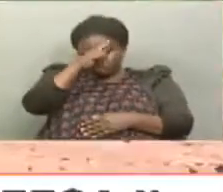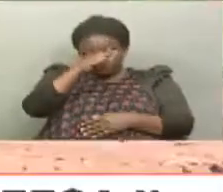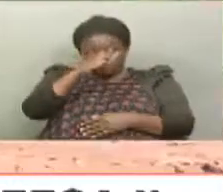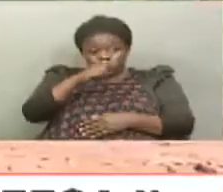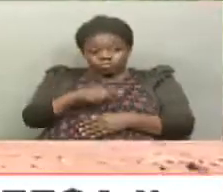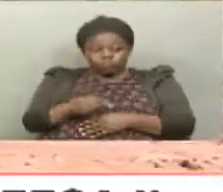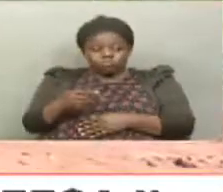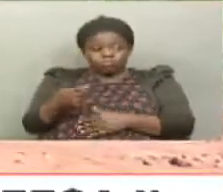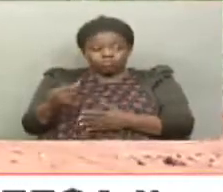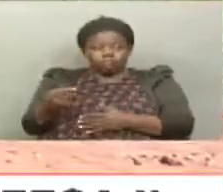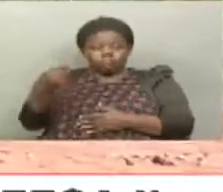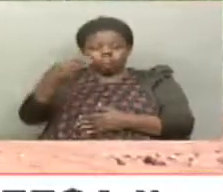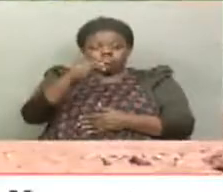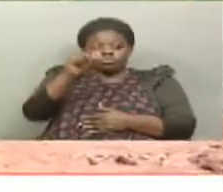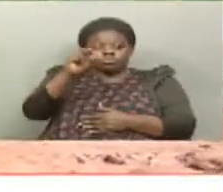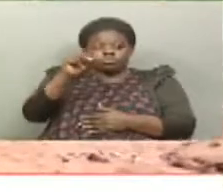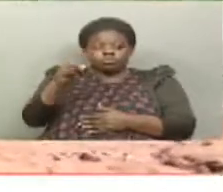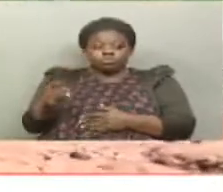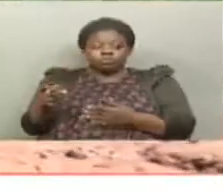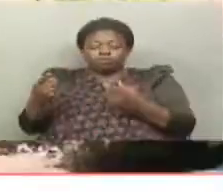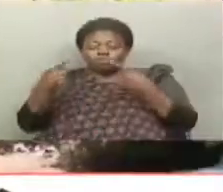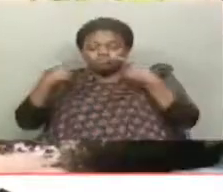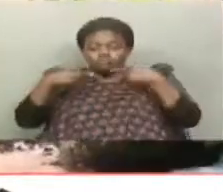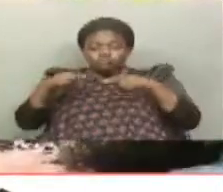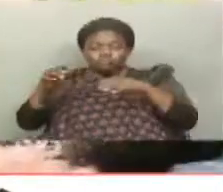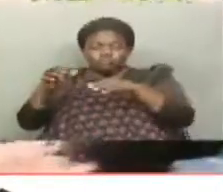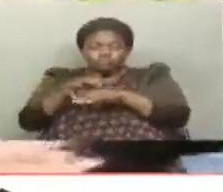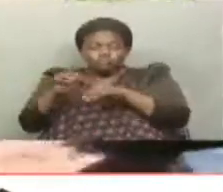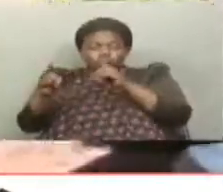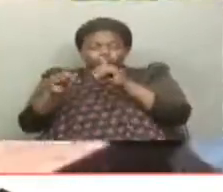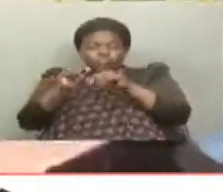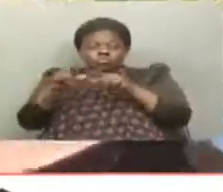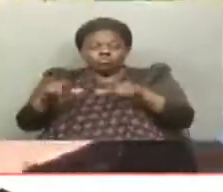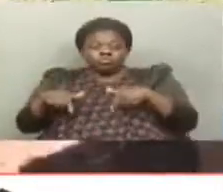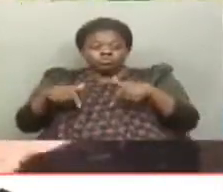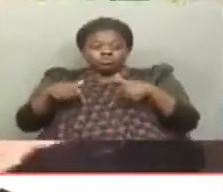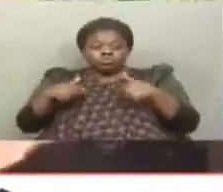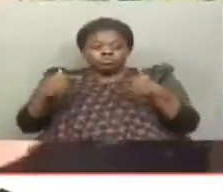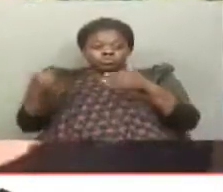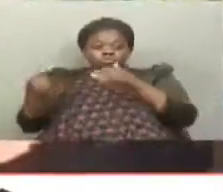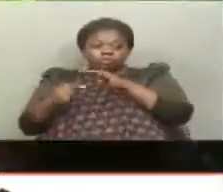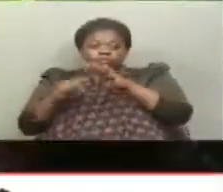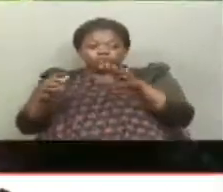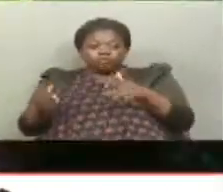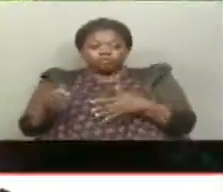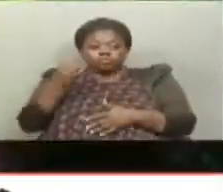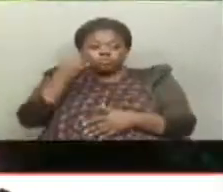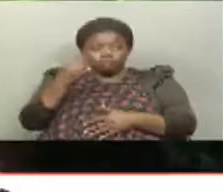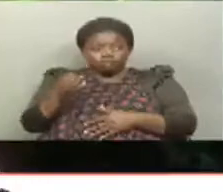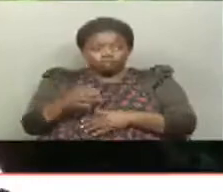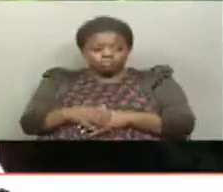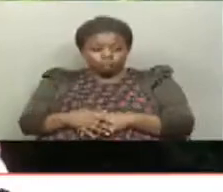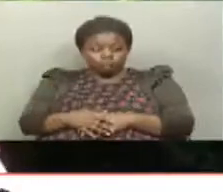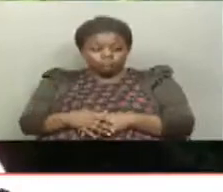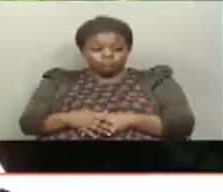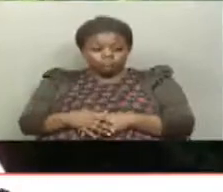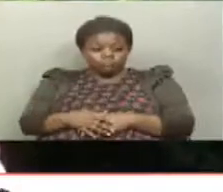Lugusuulu Hamida Nantume habikidde Obuganda n'ayogera ku bulamu bw'omugenzi n'embeera gy'abaddemu ekyagadde Obuganda